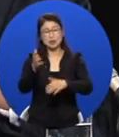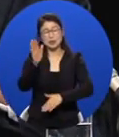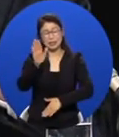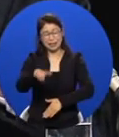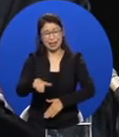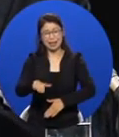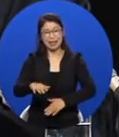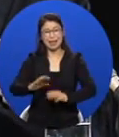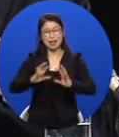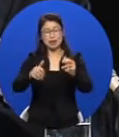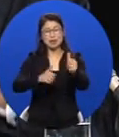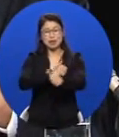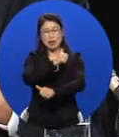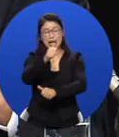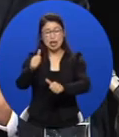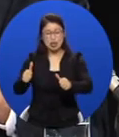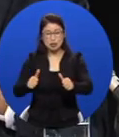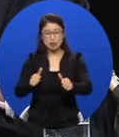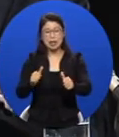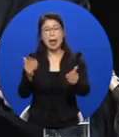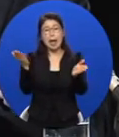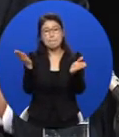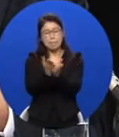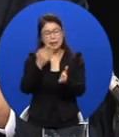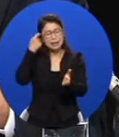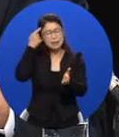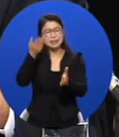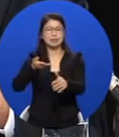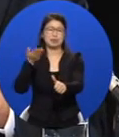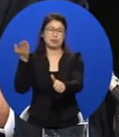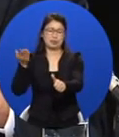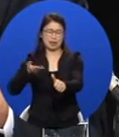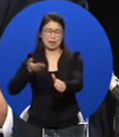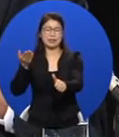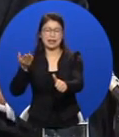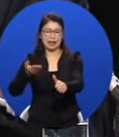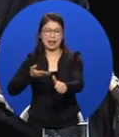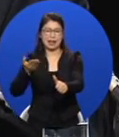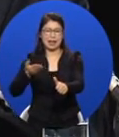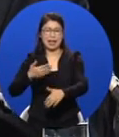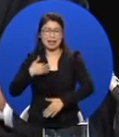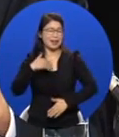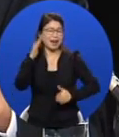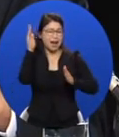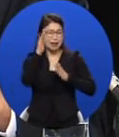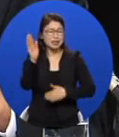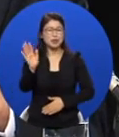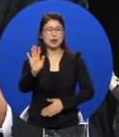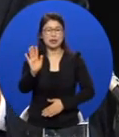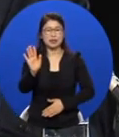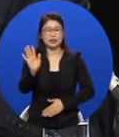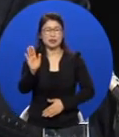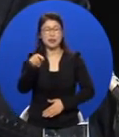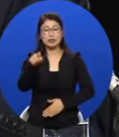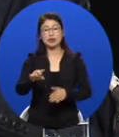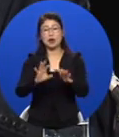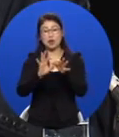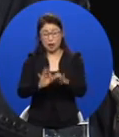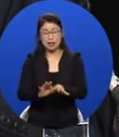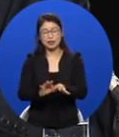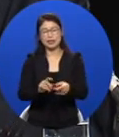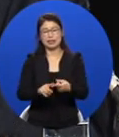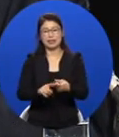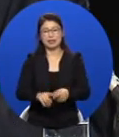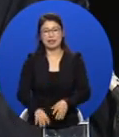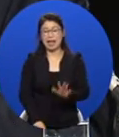아까. 국회의원의 후보에 걸맞는 질문을 해 주세요. 예, 알겠습니다. 자, 제가 학생도 아니고요. 자, 잠깐만. 그것을. 아니.